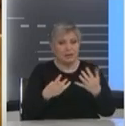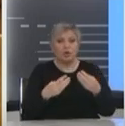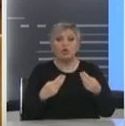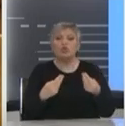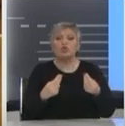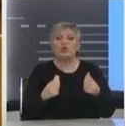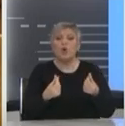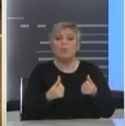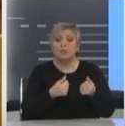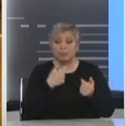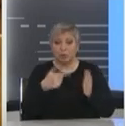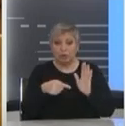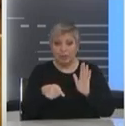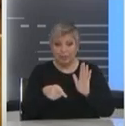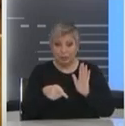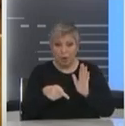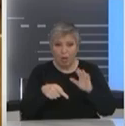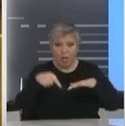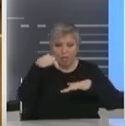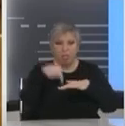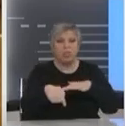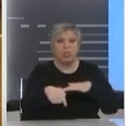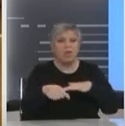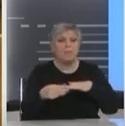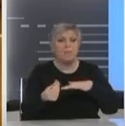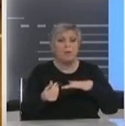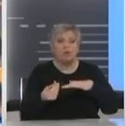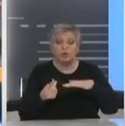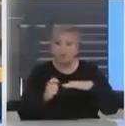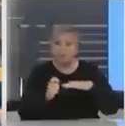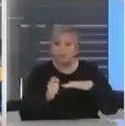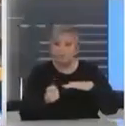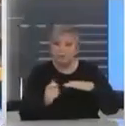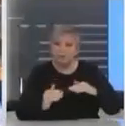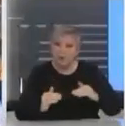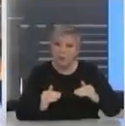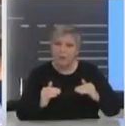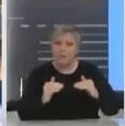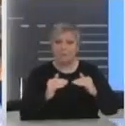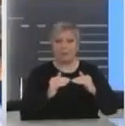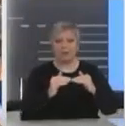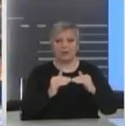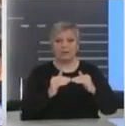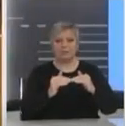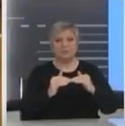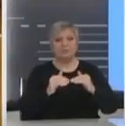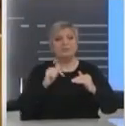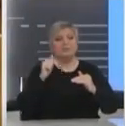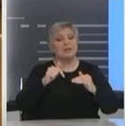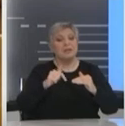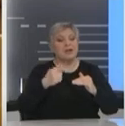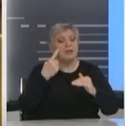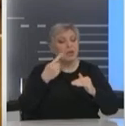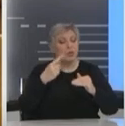ώστε να υπάρχει ένα μεταβατικό στάδιο εις το οποίο η μετάβαση σε ένα δίκαιο